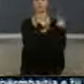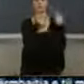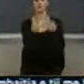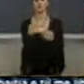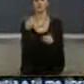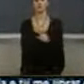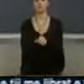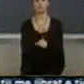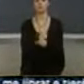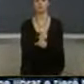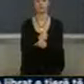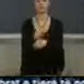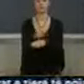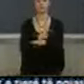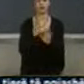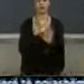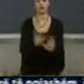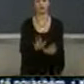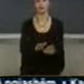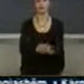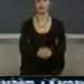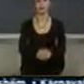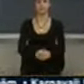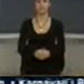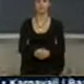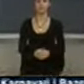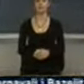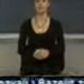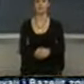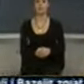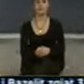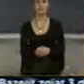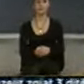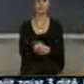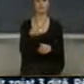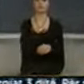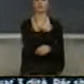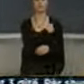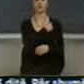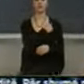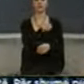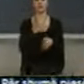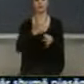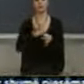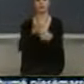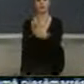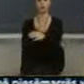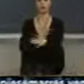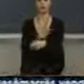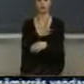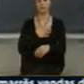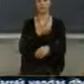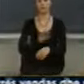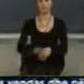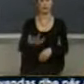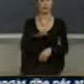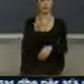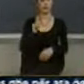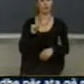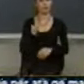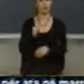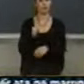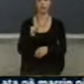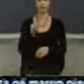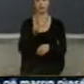të kë autoritetet kosovare. Zëtsia për të plëcuar nevojt e siguris me forca vendore gjithashtu është një